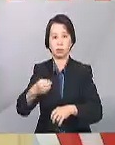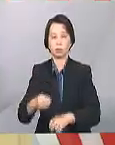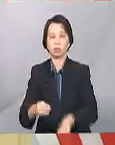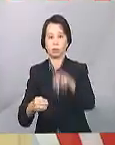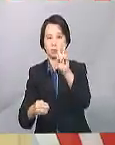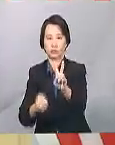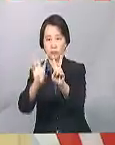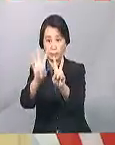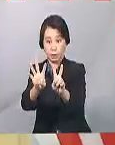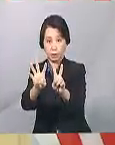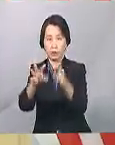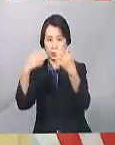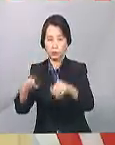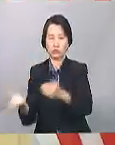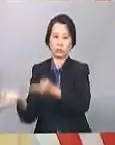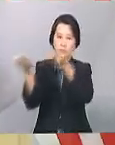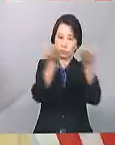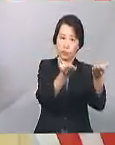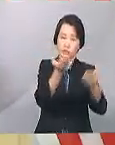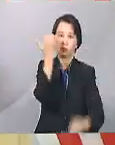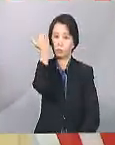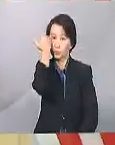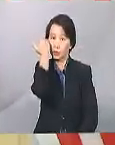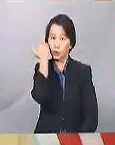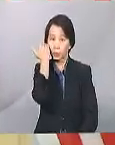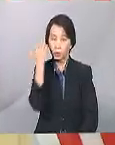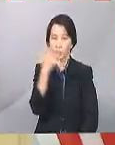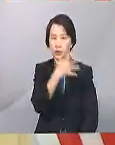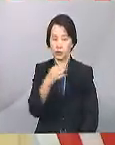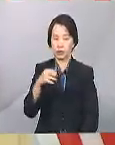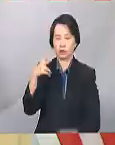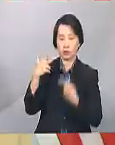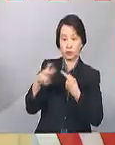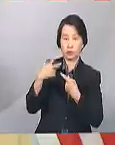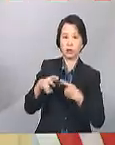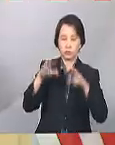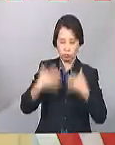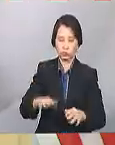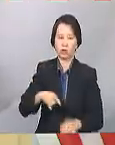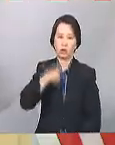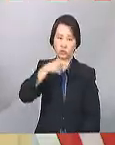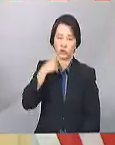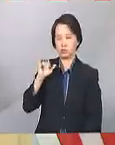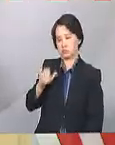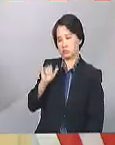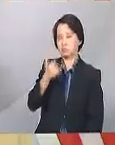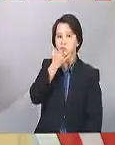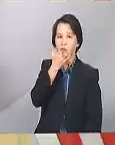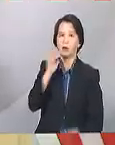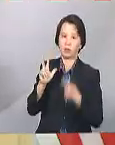24 telah pun didakwa di mahkamah dan 13 telah pun mengaku salah. Oleh